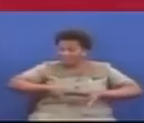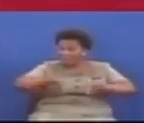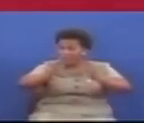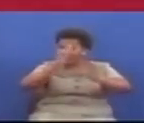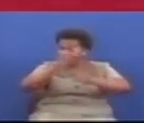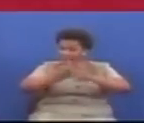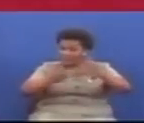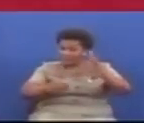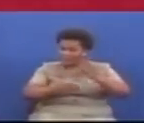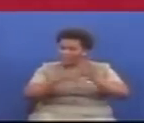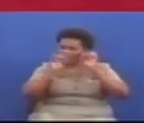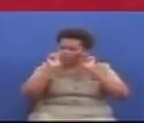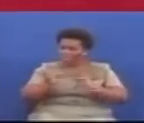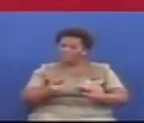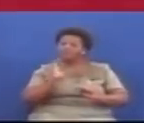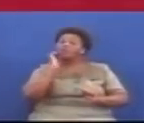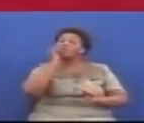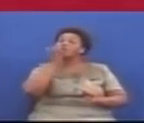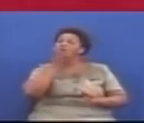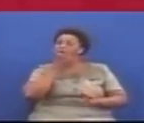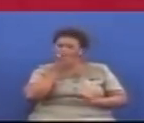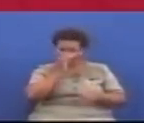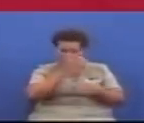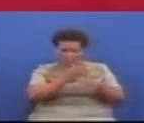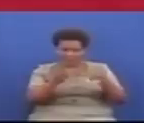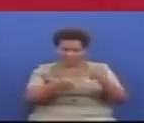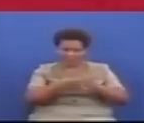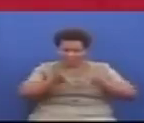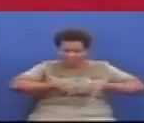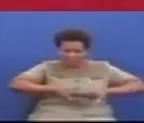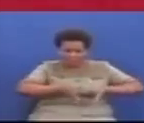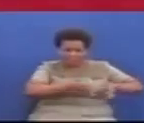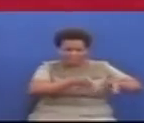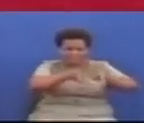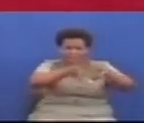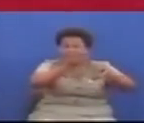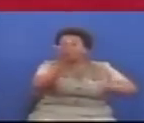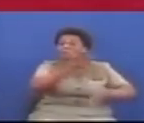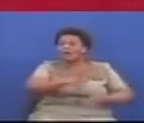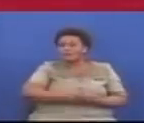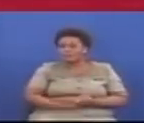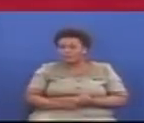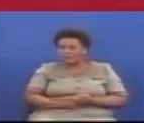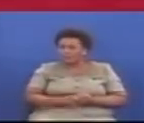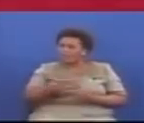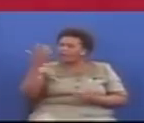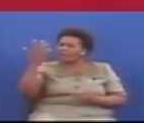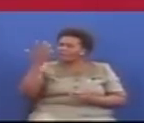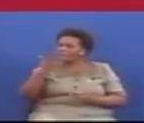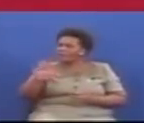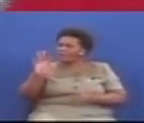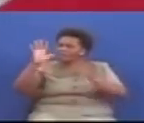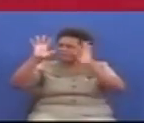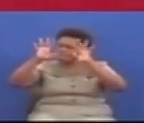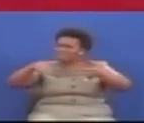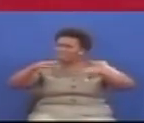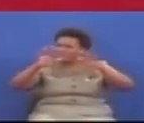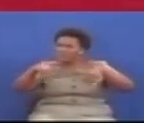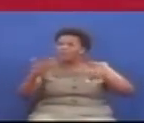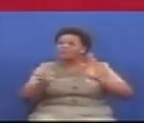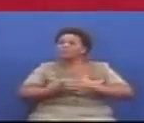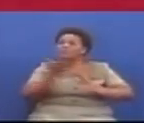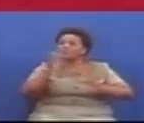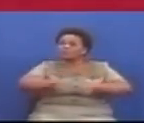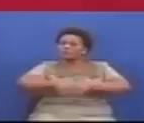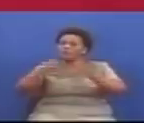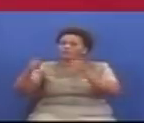kuweka vizuri mifereji hii, maji ya mvua mheshimiwa spika ni chanzo cha uharibifu wa barabara zetu. Kwa hiyo hii tunalizingatia, na nilipokee tu pia kama ushauri,